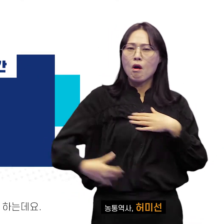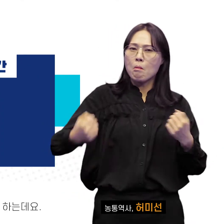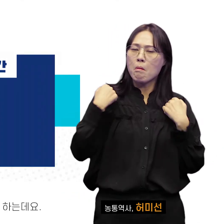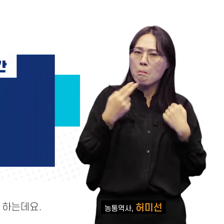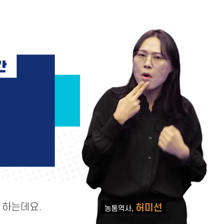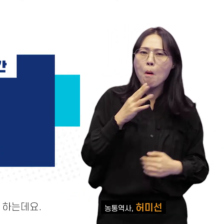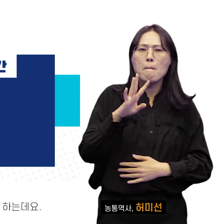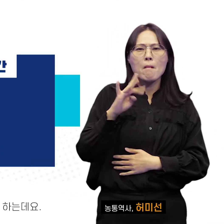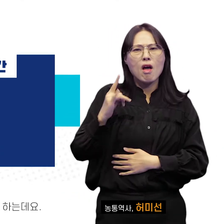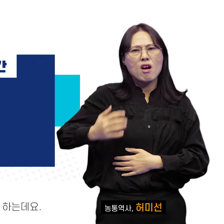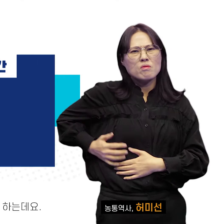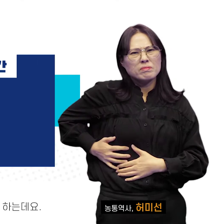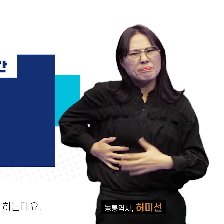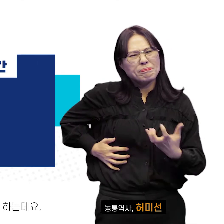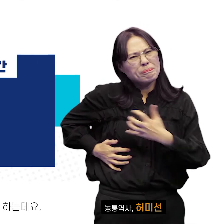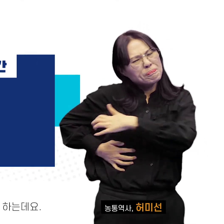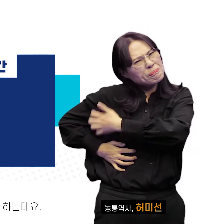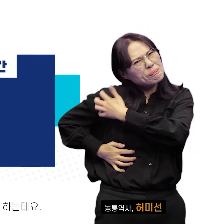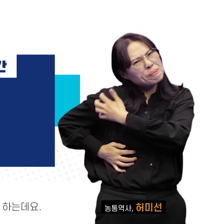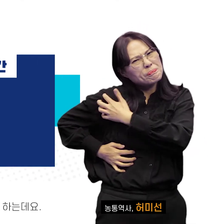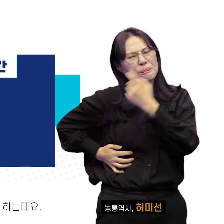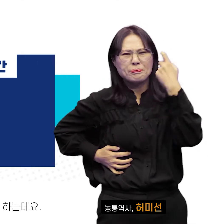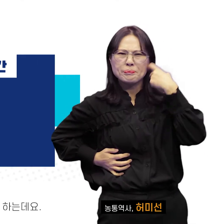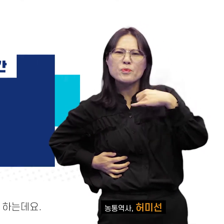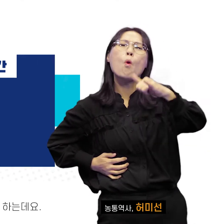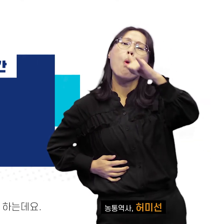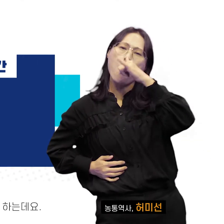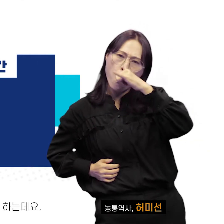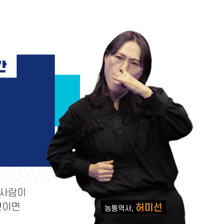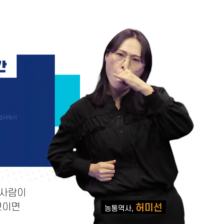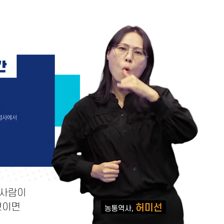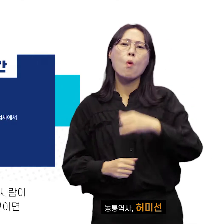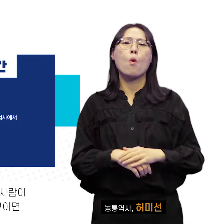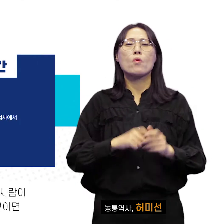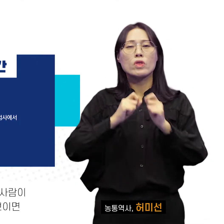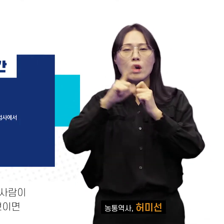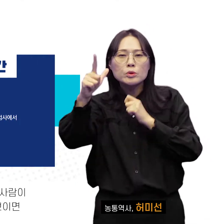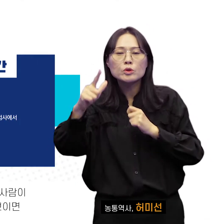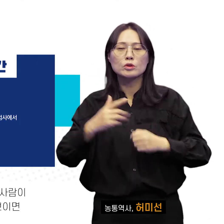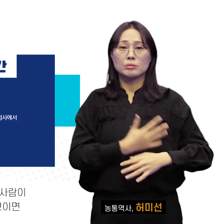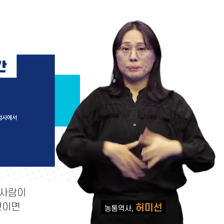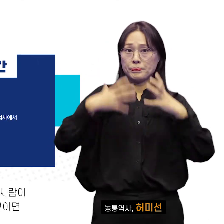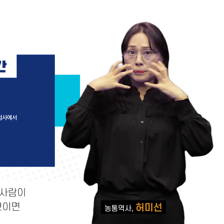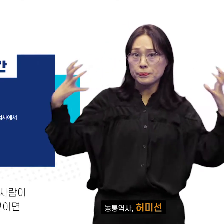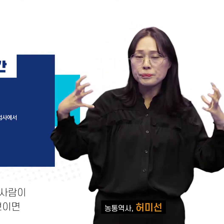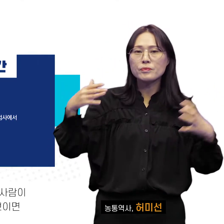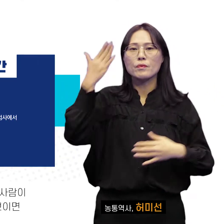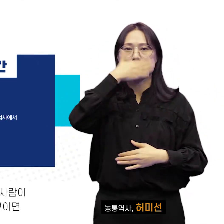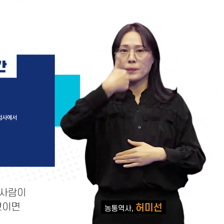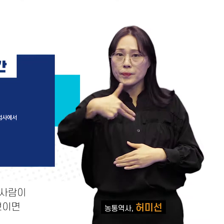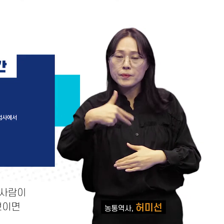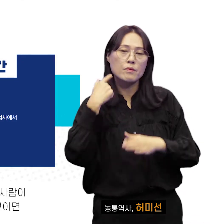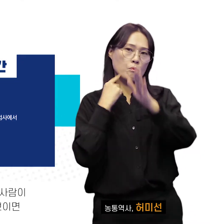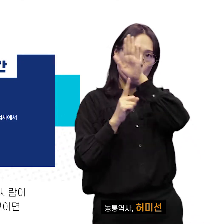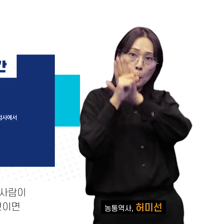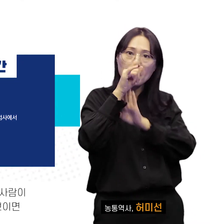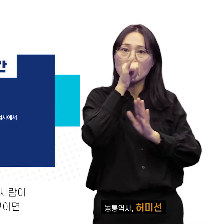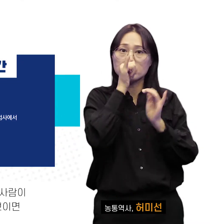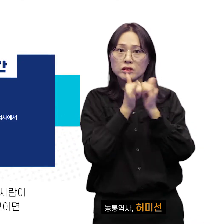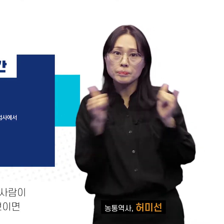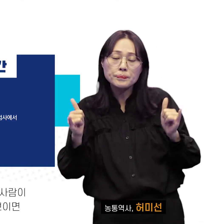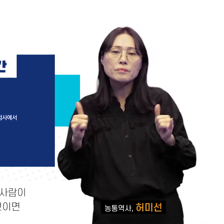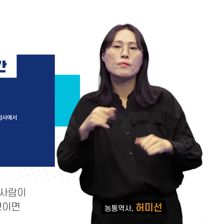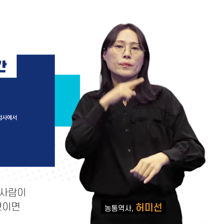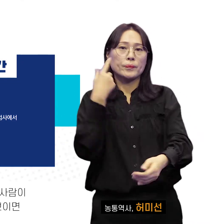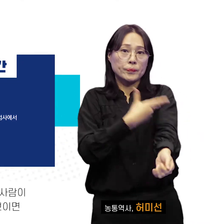권태감, 오른쪽 상복부 불편감 등을 느끼기도 하는데요. 대체로 비만, 당뇨, 고지혈증을 가진 사람이